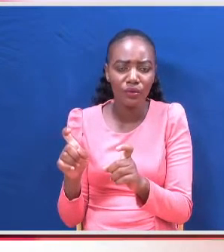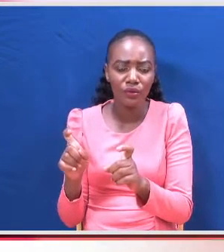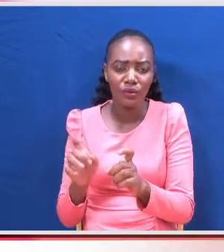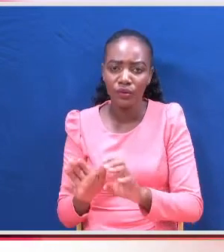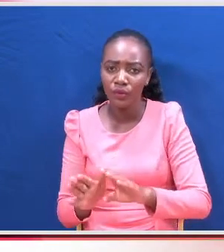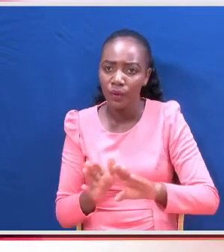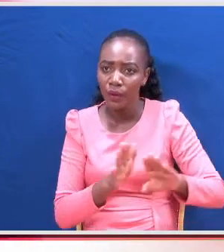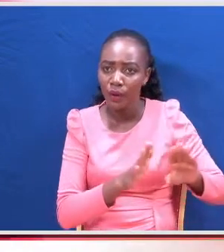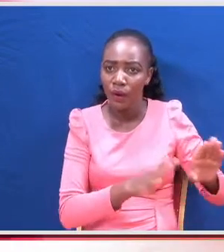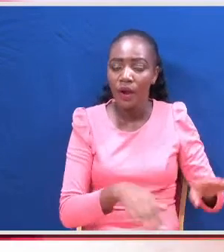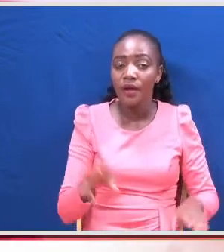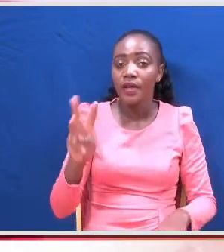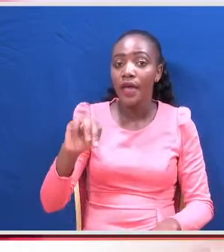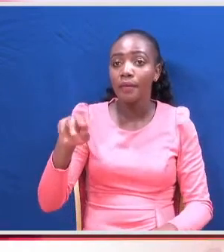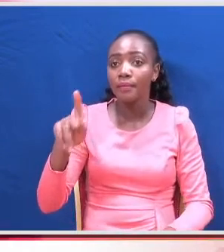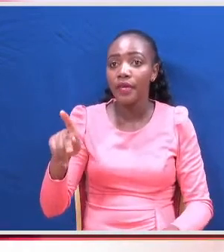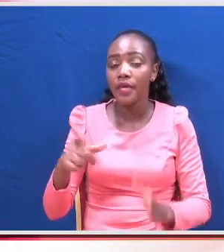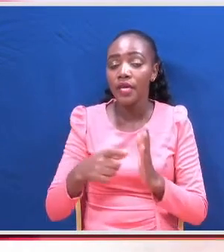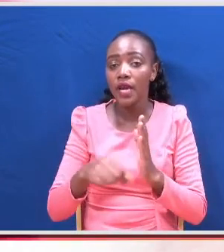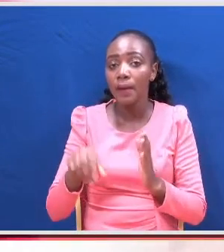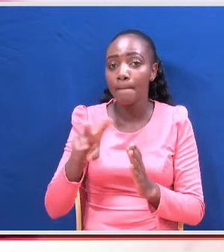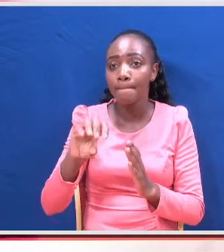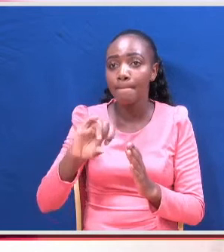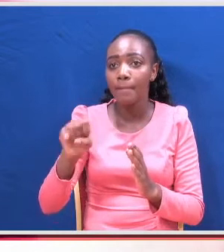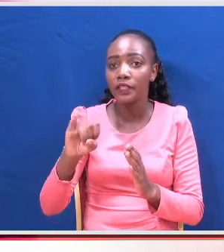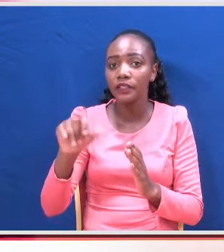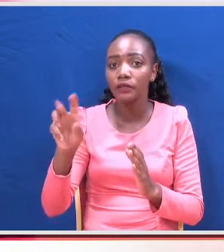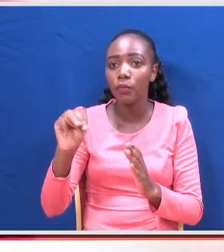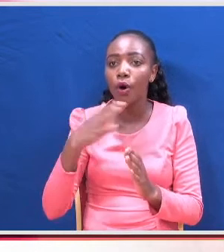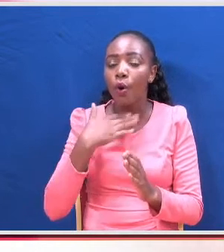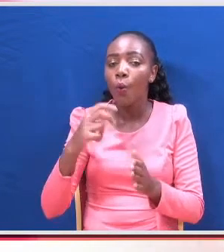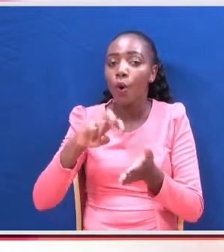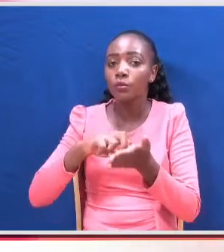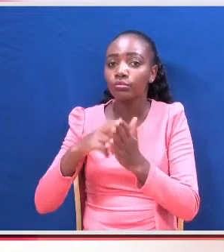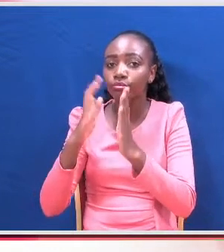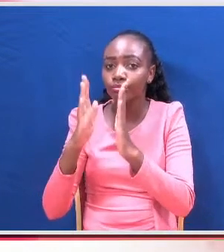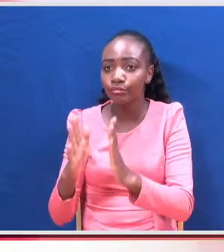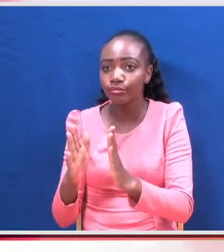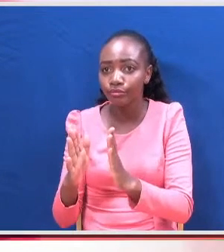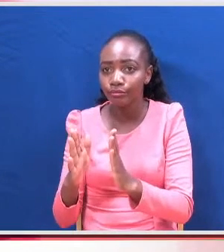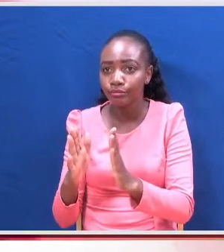Kwingineko ni kwa mbunge wa Kabuchai Majimbo Kalasinga amewataka wanakandarasi